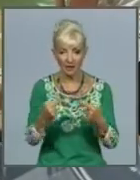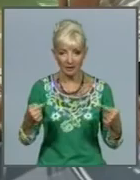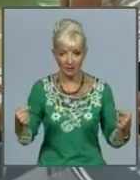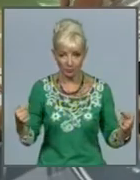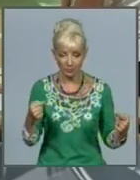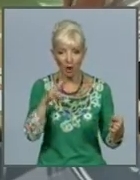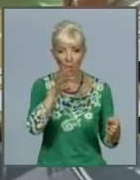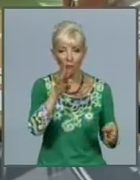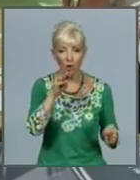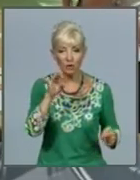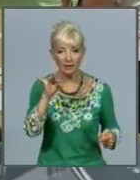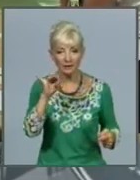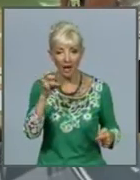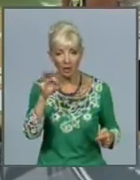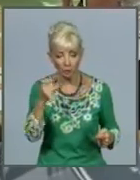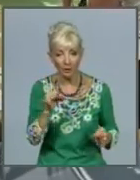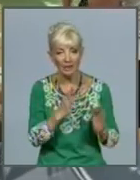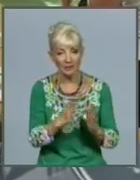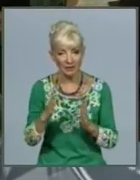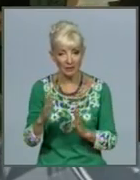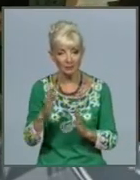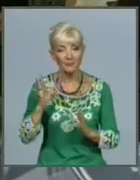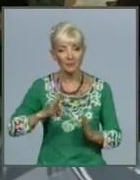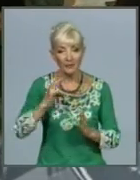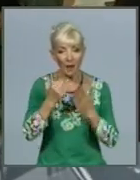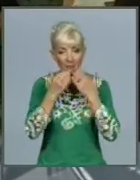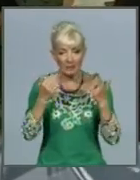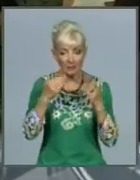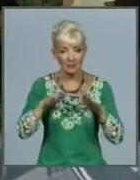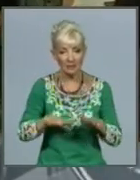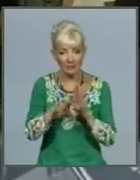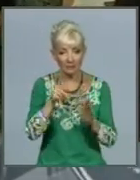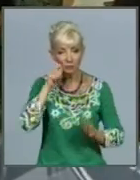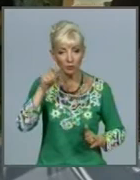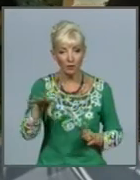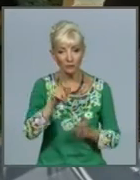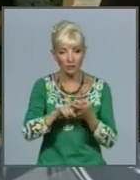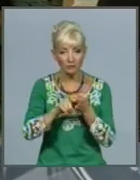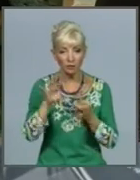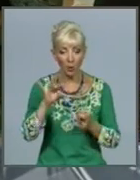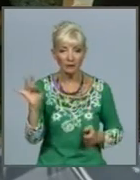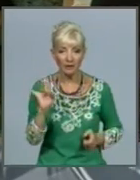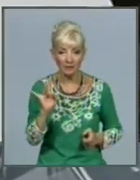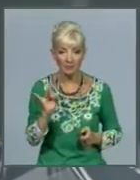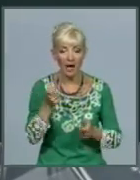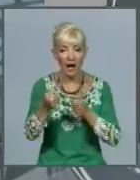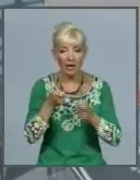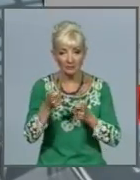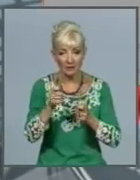Вони використовувалися на останніх місцевих виборах в Україні. Все залежить від розміру адміністративно-територіальних